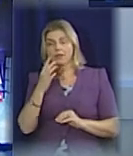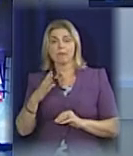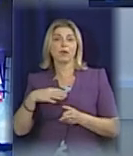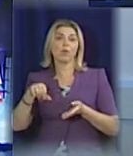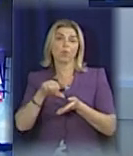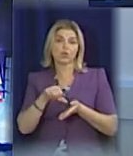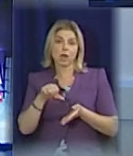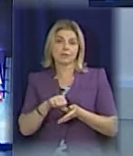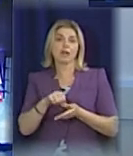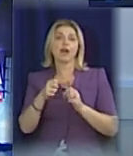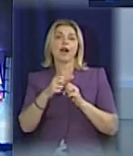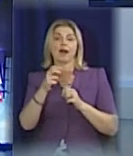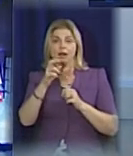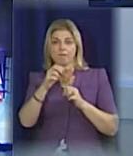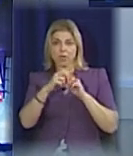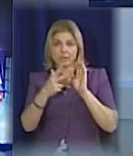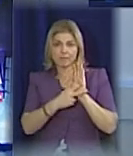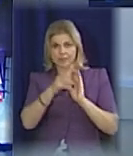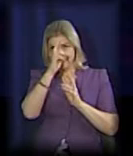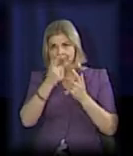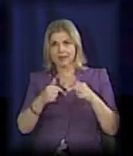з 18 країн світу.